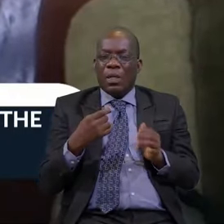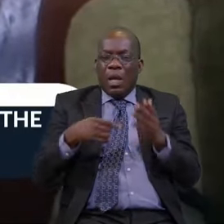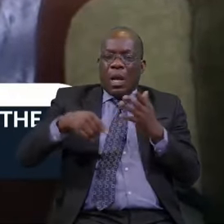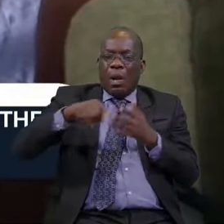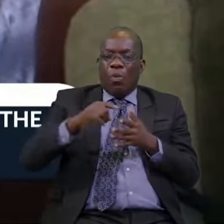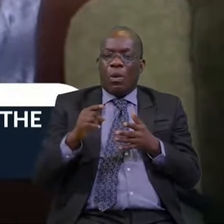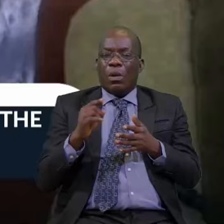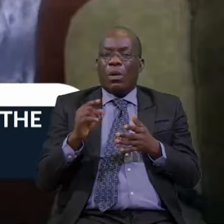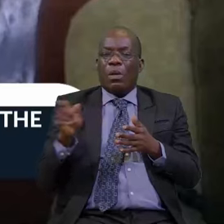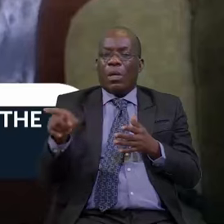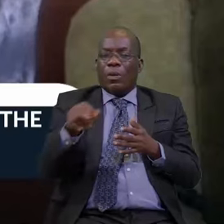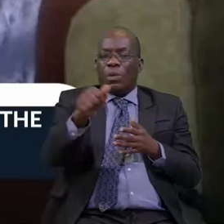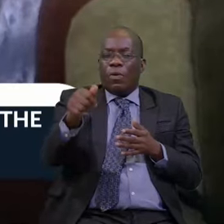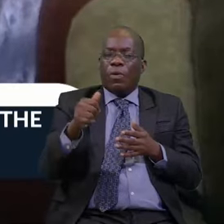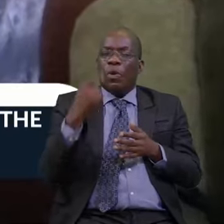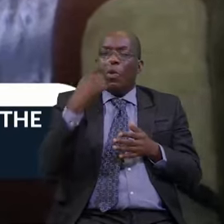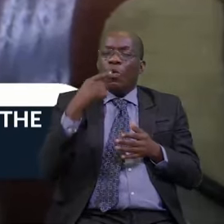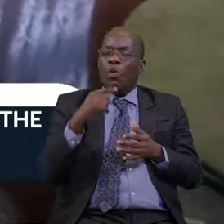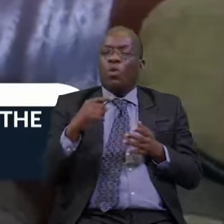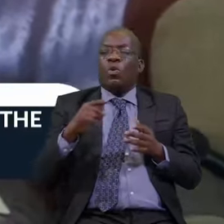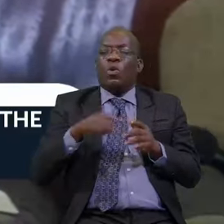et qui peut être sauvé?